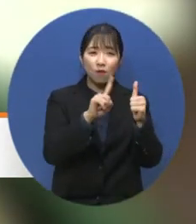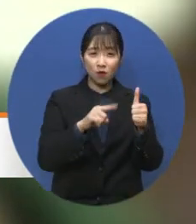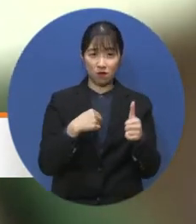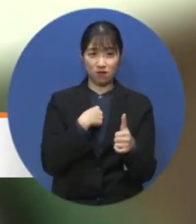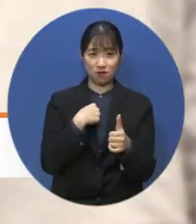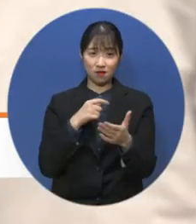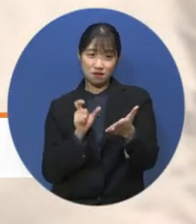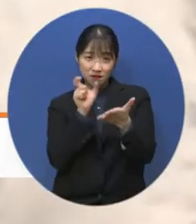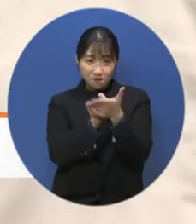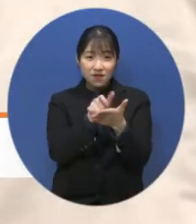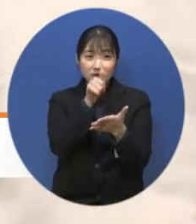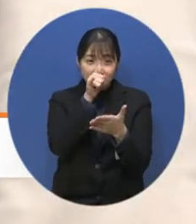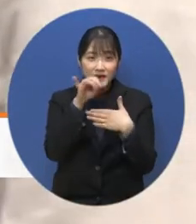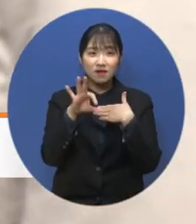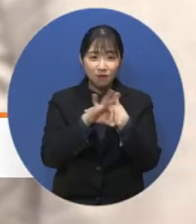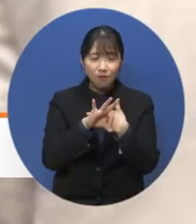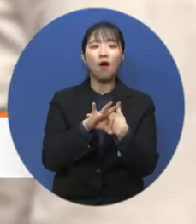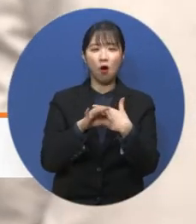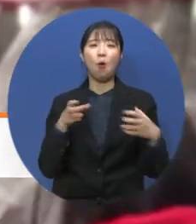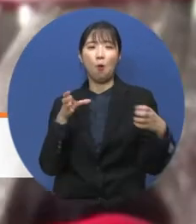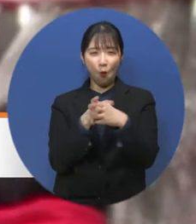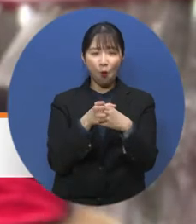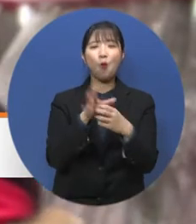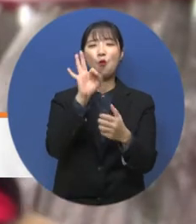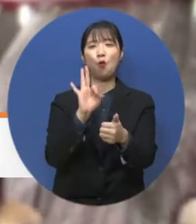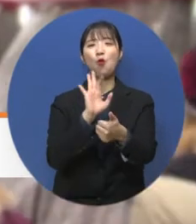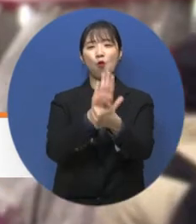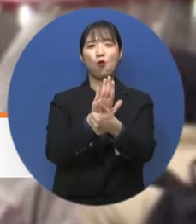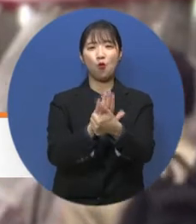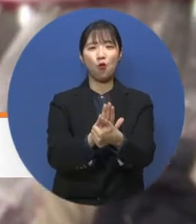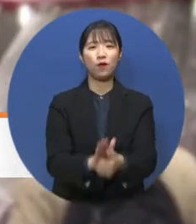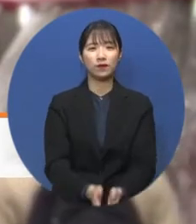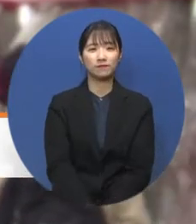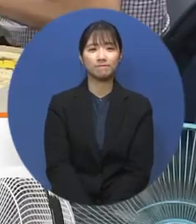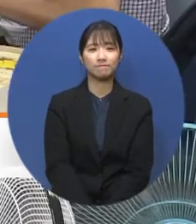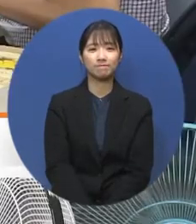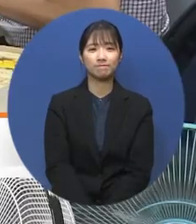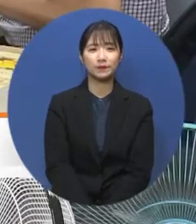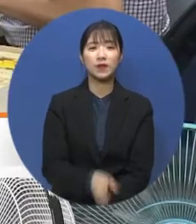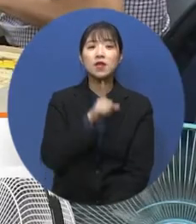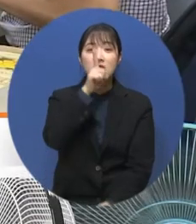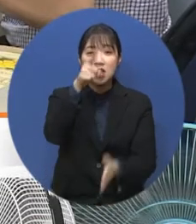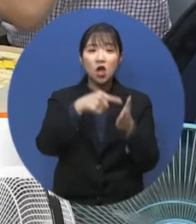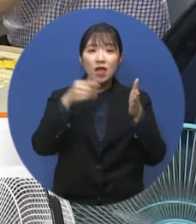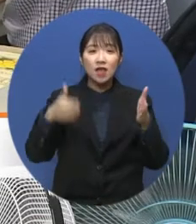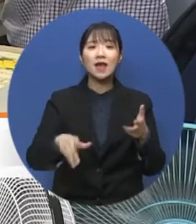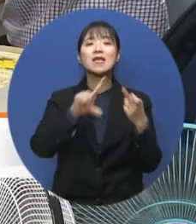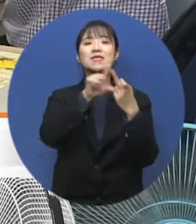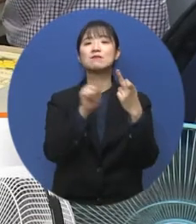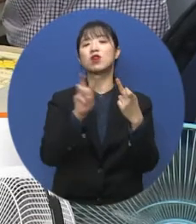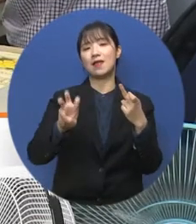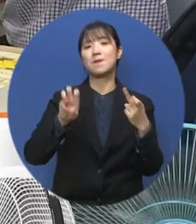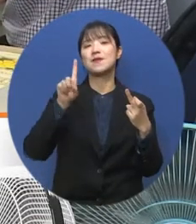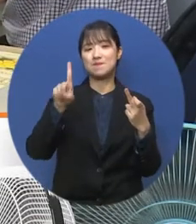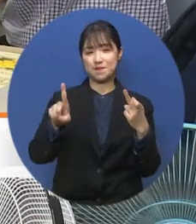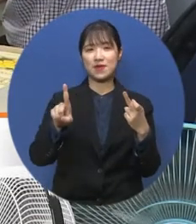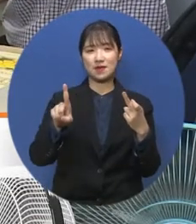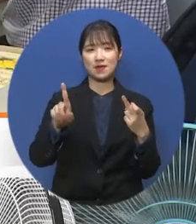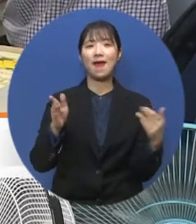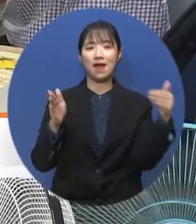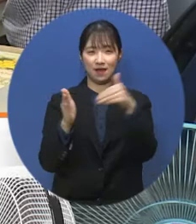경우 에너지 바우처 세대원에 포함해 지원할 계획입니다. 신청기간은 오는 12월